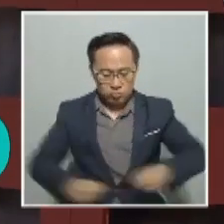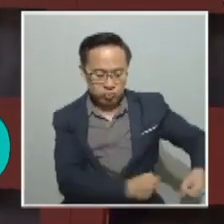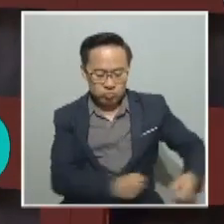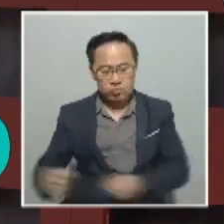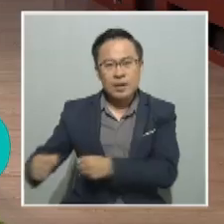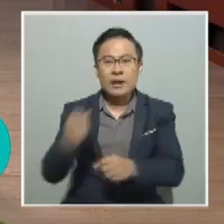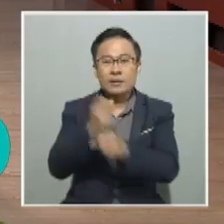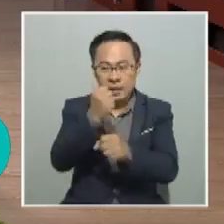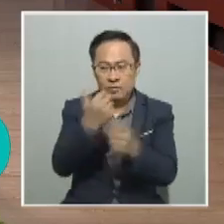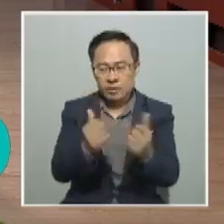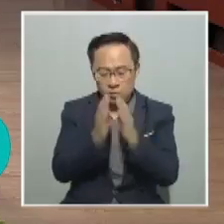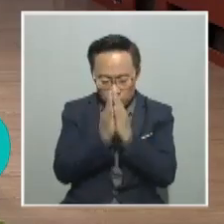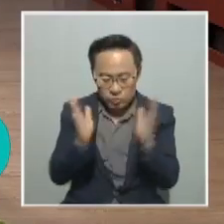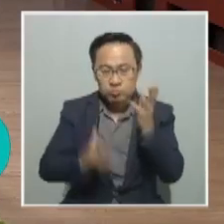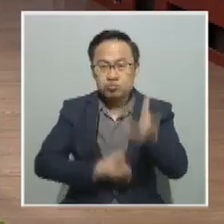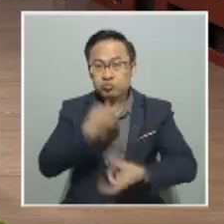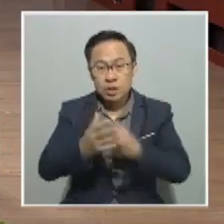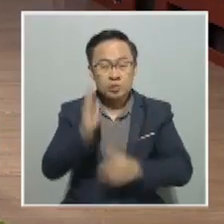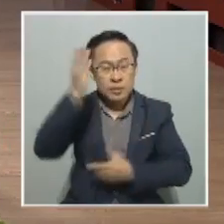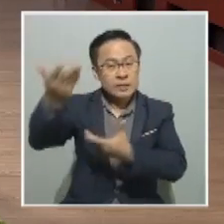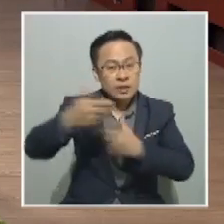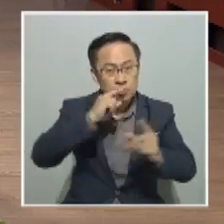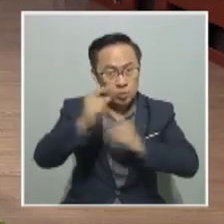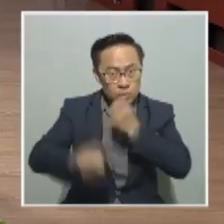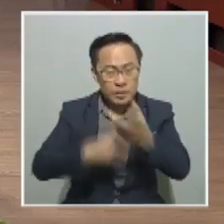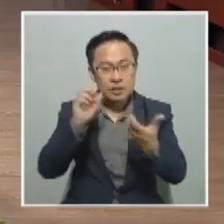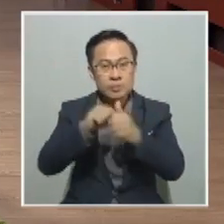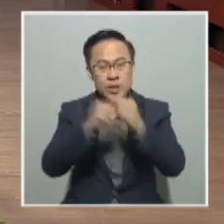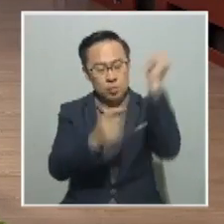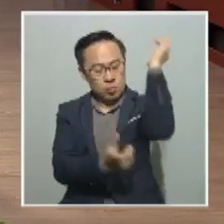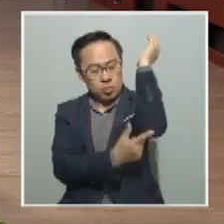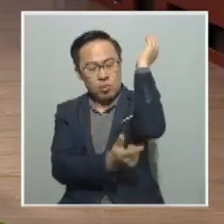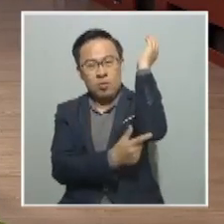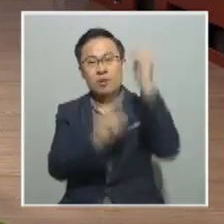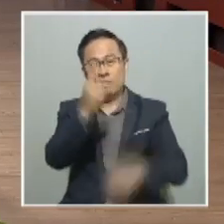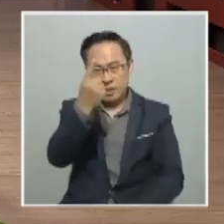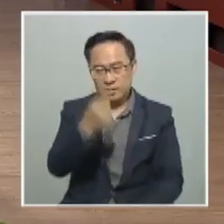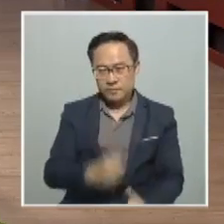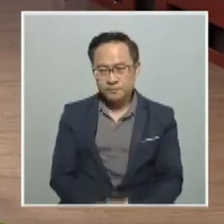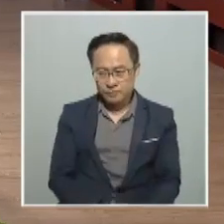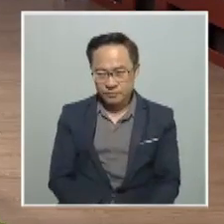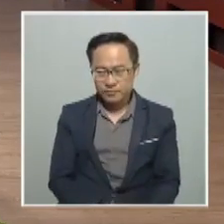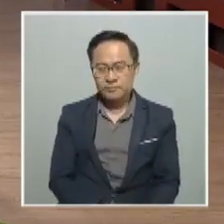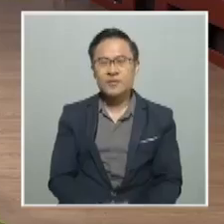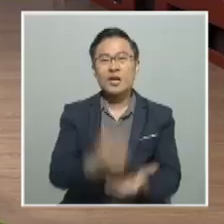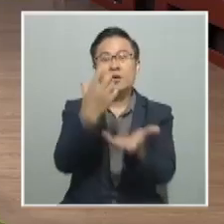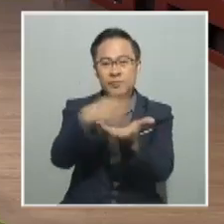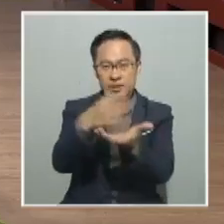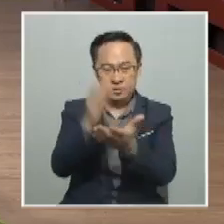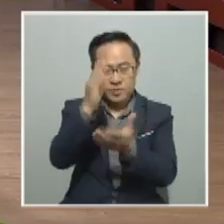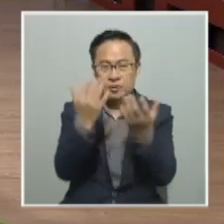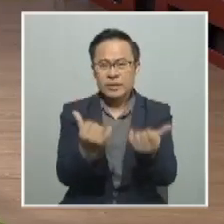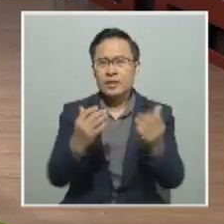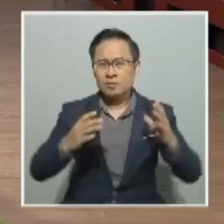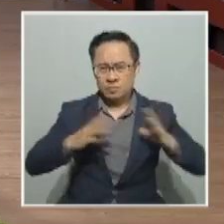ะ ครับวันนี้ขอบคุณคุณหมอมีมากเดี๋ยวเราคงจะต้องเจอกันแมตช์หน้าสำหรับอาการติดอื่น ติดอะไรเดี๋ยวคุณหมอจะมาแก้ให้แน่นอนแต่